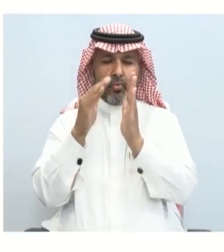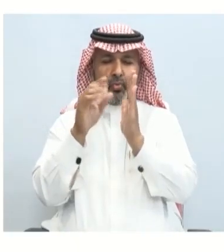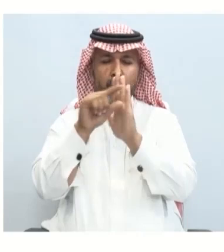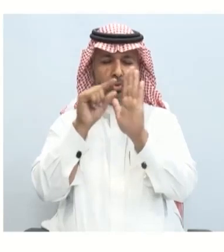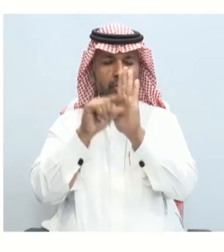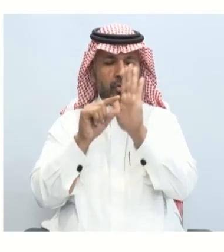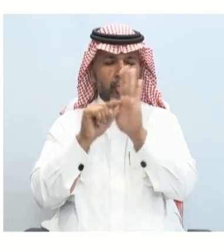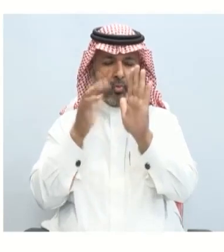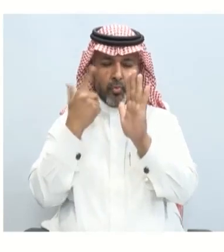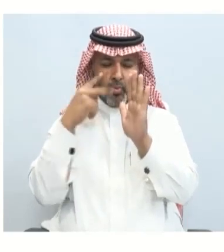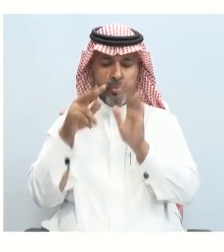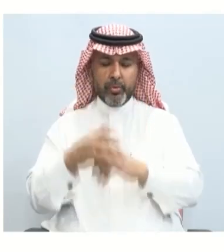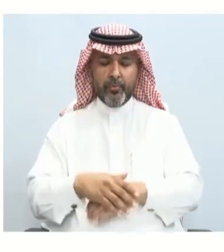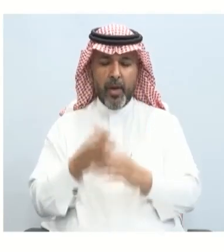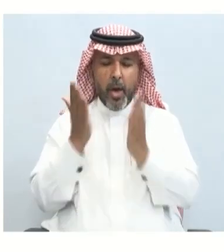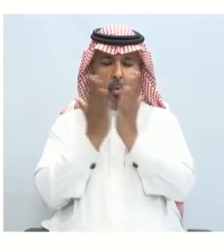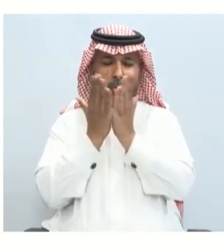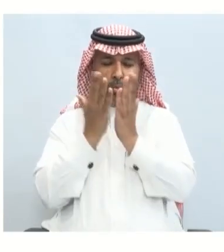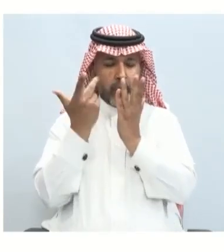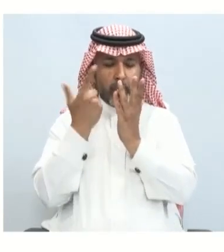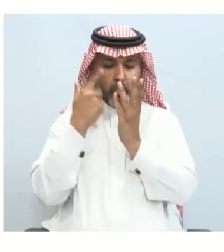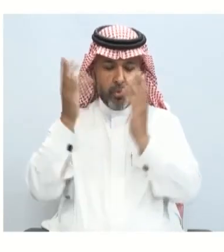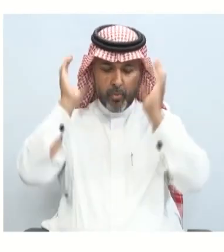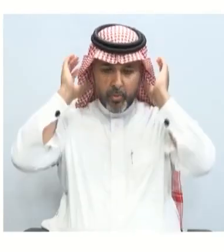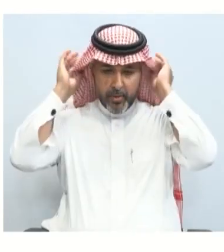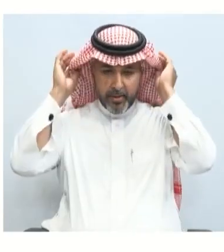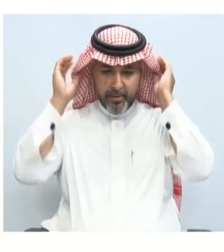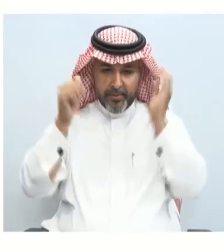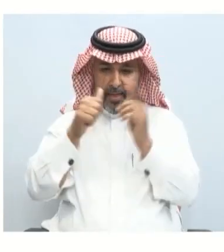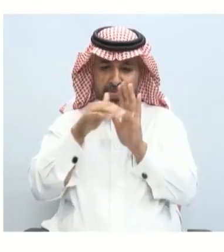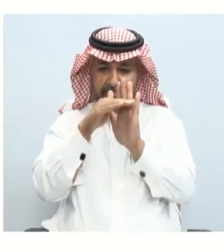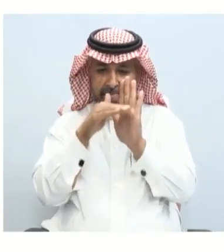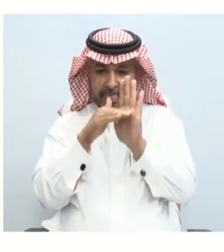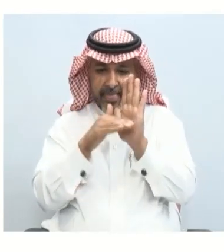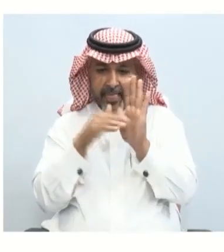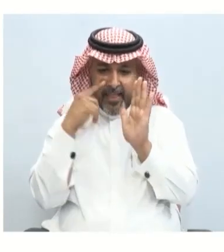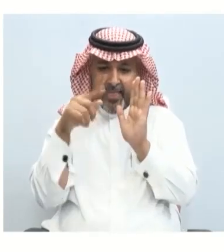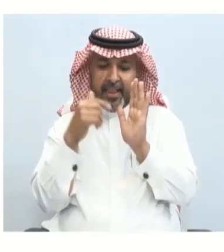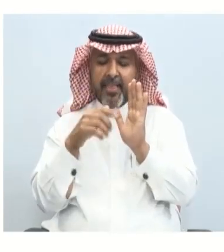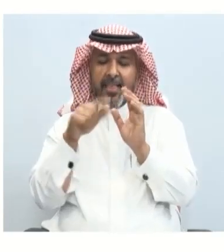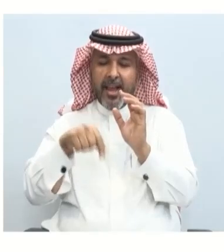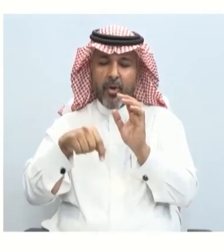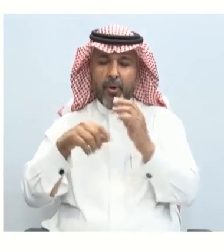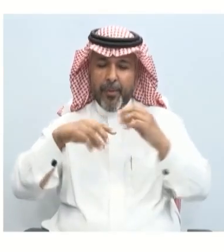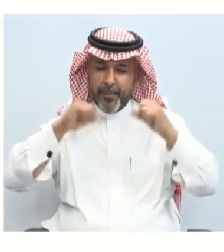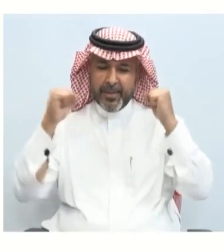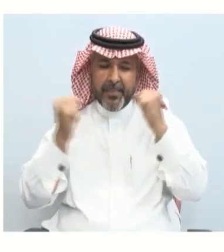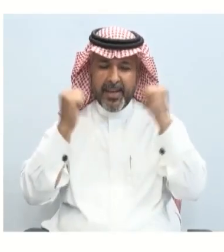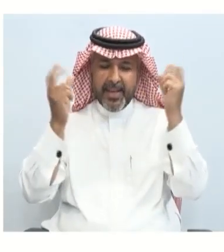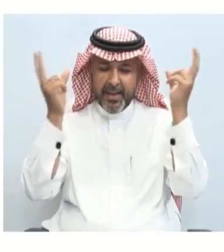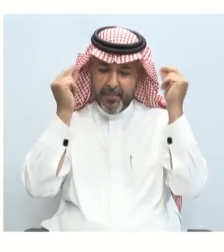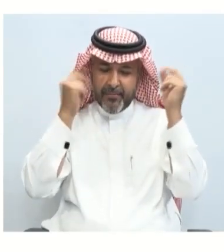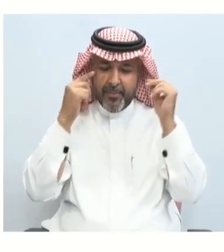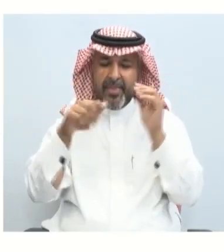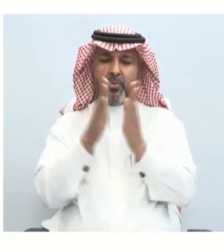سنتعرف على الدروس السادس دوال الدائريه ثم تمثيل الدوال المثلثيه بيانيا ثم الدوال المثلثيه